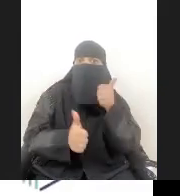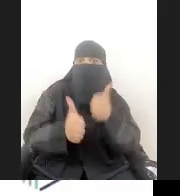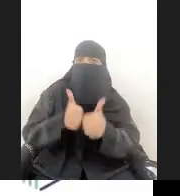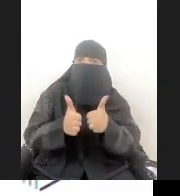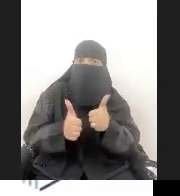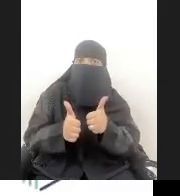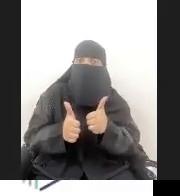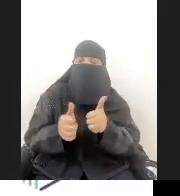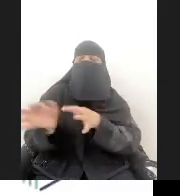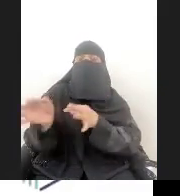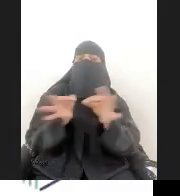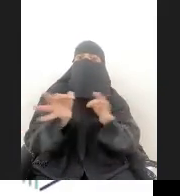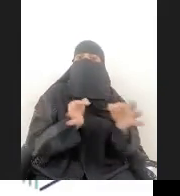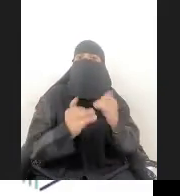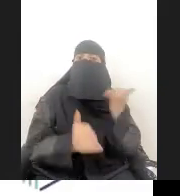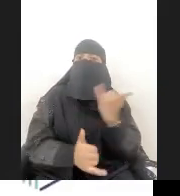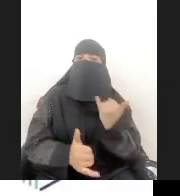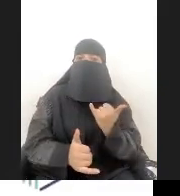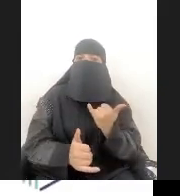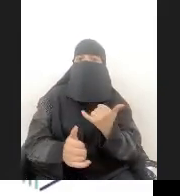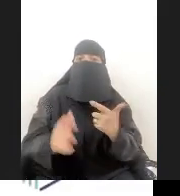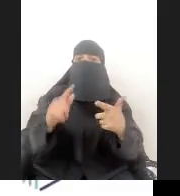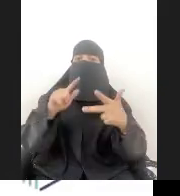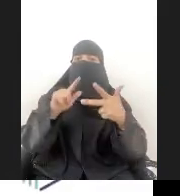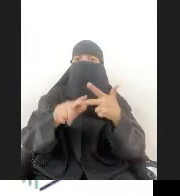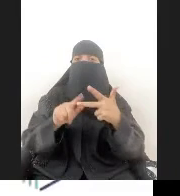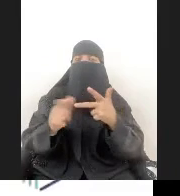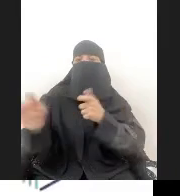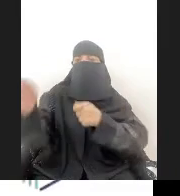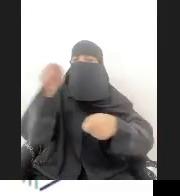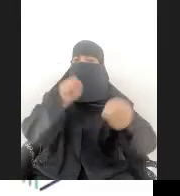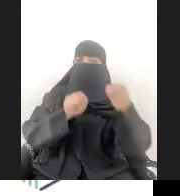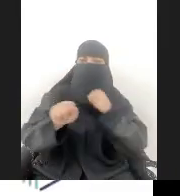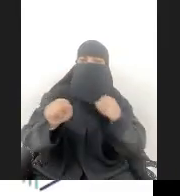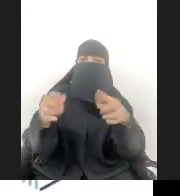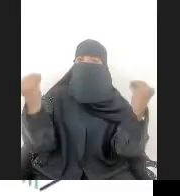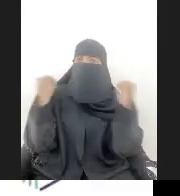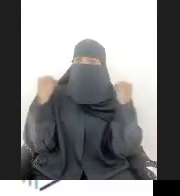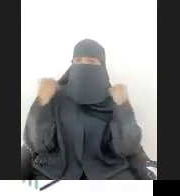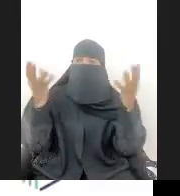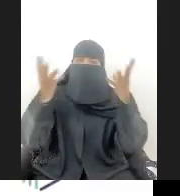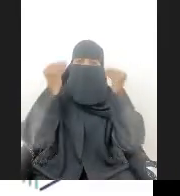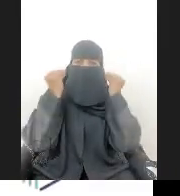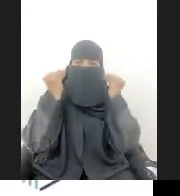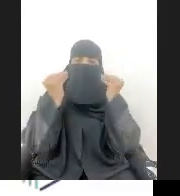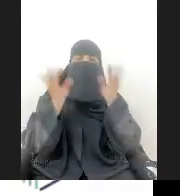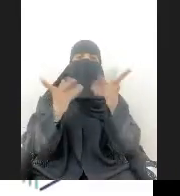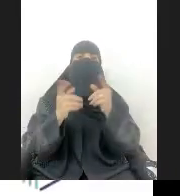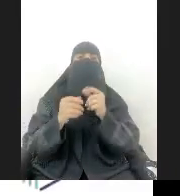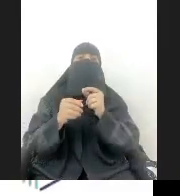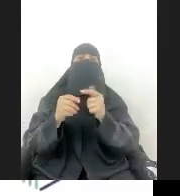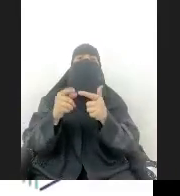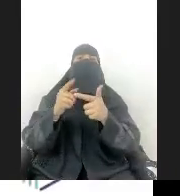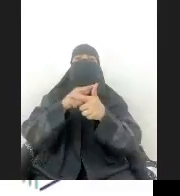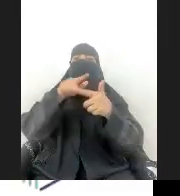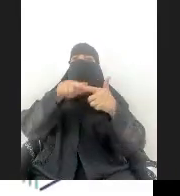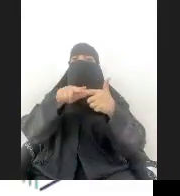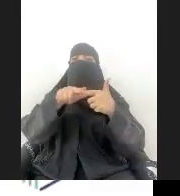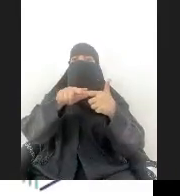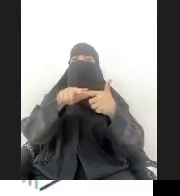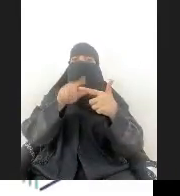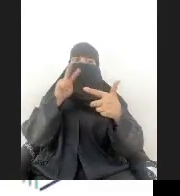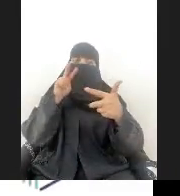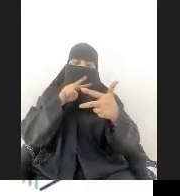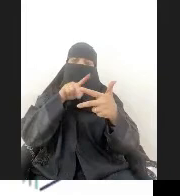ثم بعد ذلك نقوم بتصميم الأنشطة التعليمية في ضوء ما تم تحديده في المرحلتين السابقتين. هذا